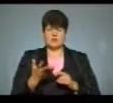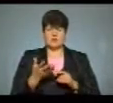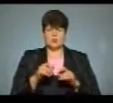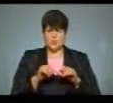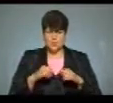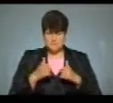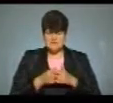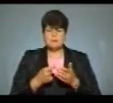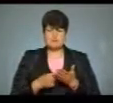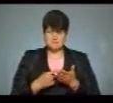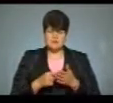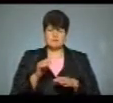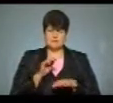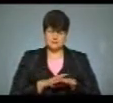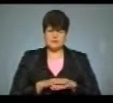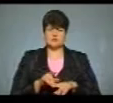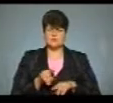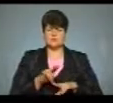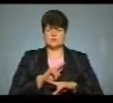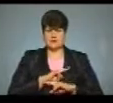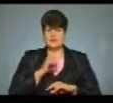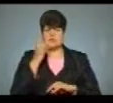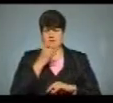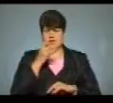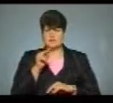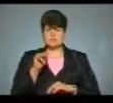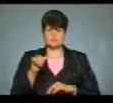райдержадміністрації підтвердила, що свині загинули від африканської чуми.